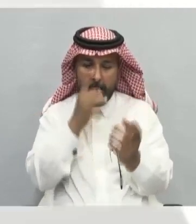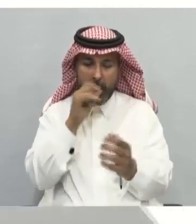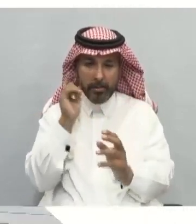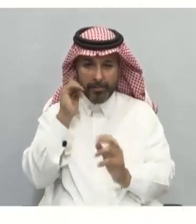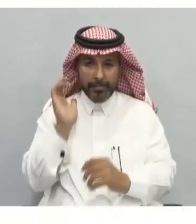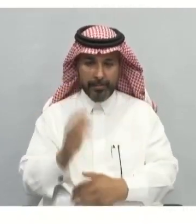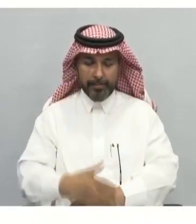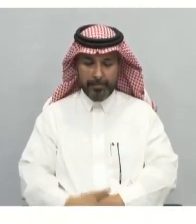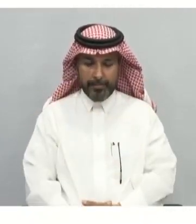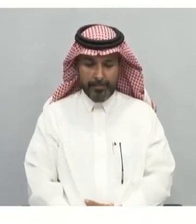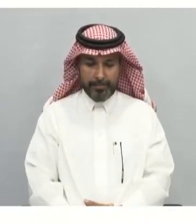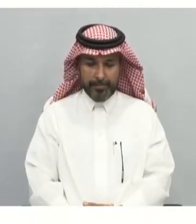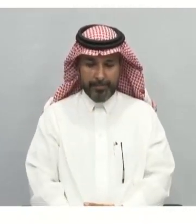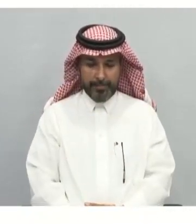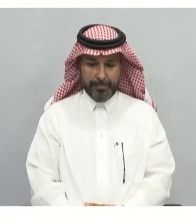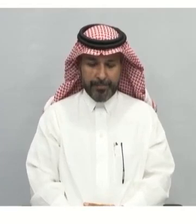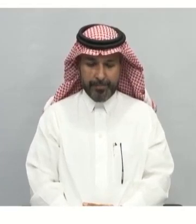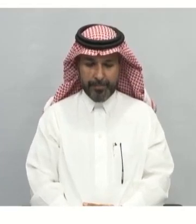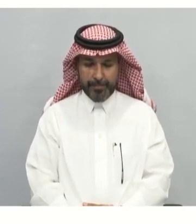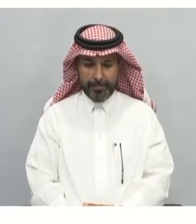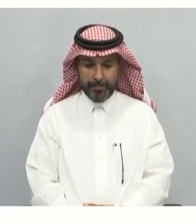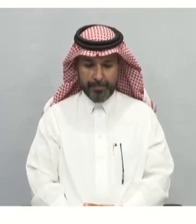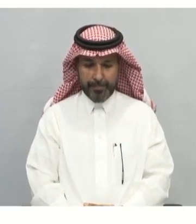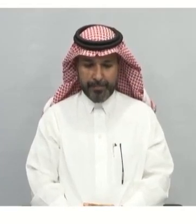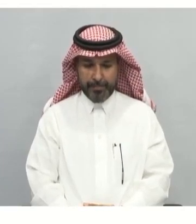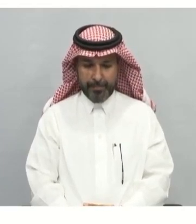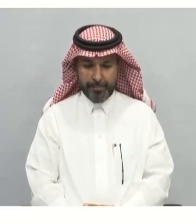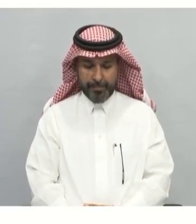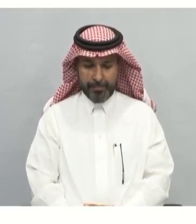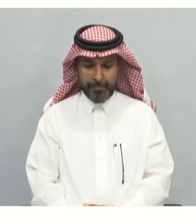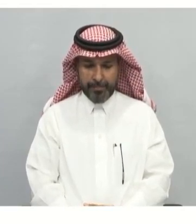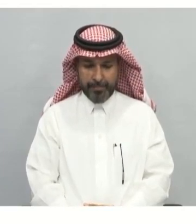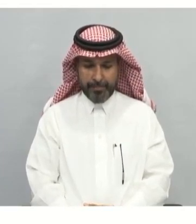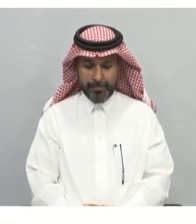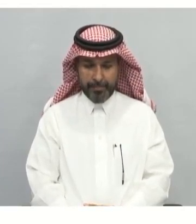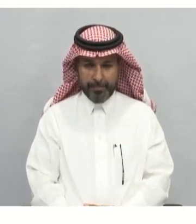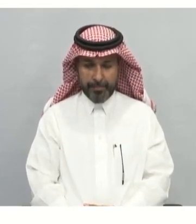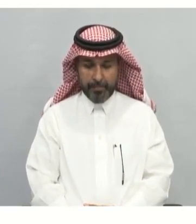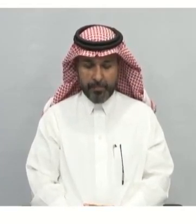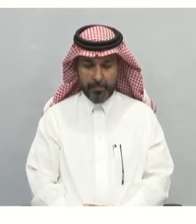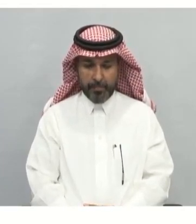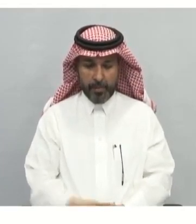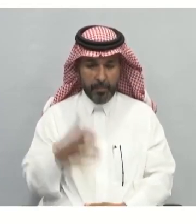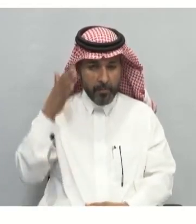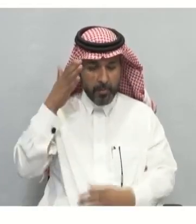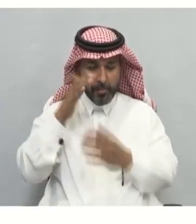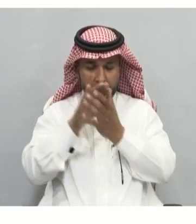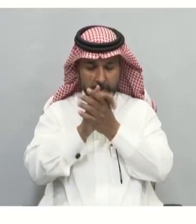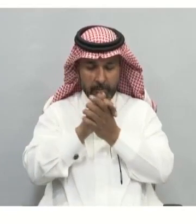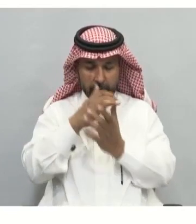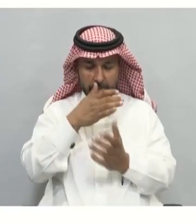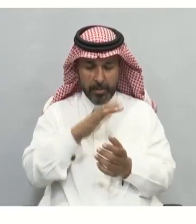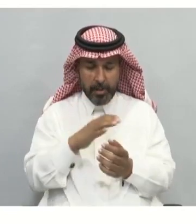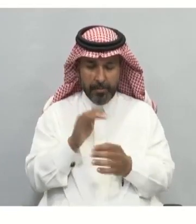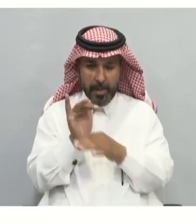تعالى كذلكم ثالثا ذكر النبي صلى الله عليه وسلم في هذا الحديث ثلاثه